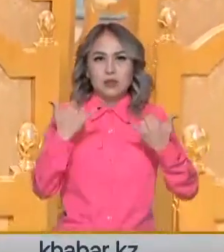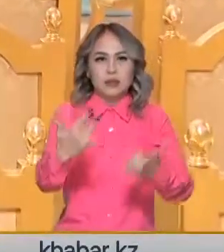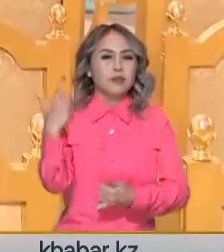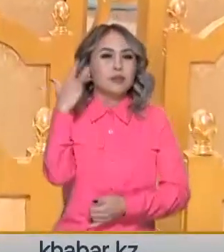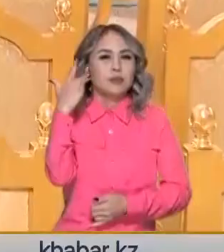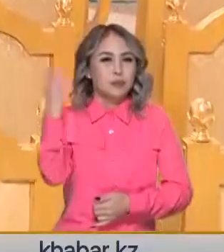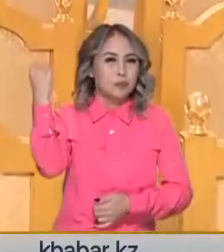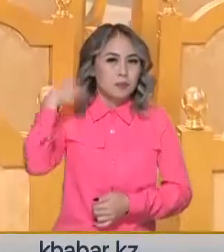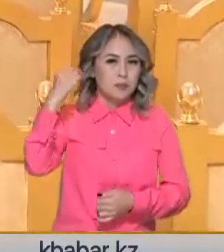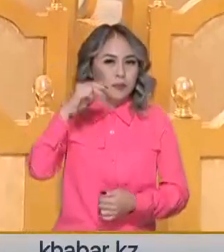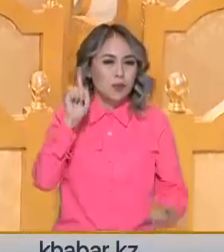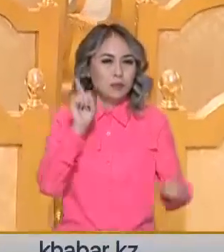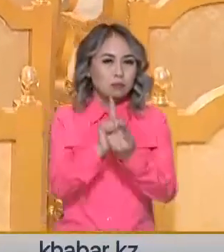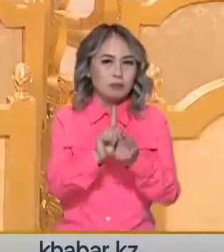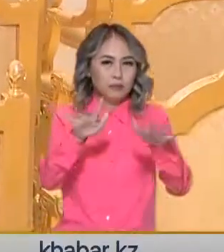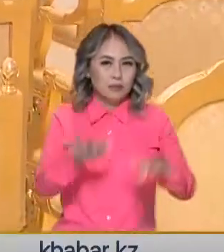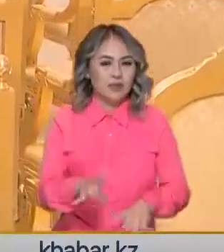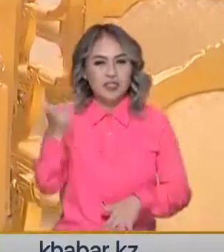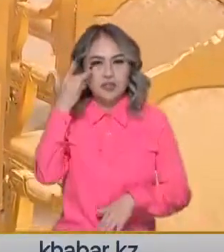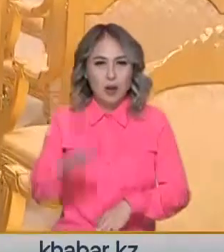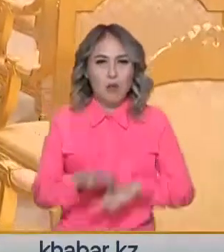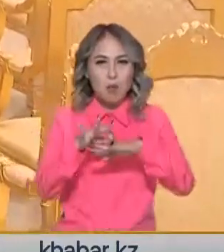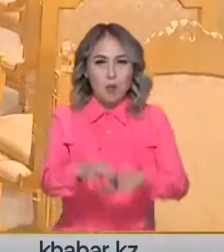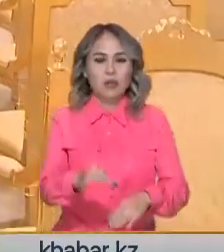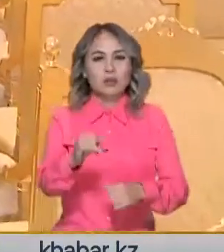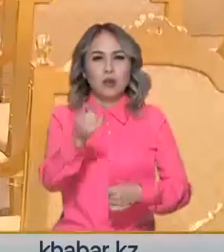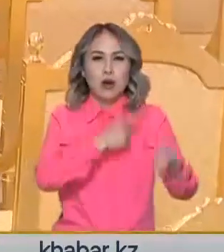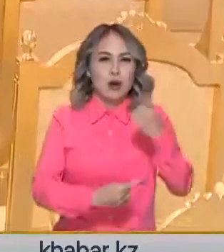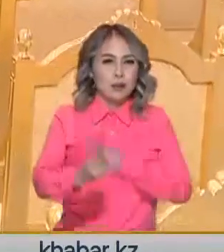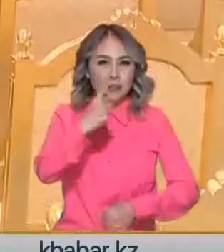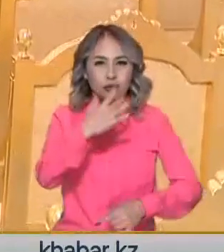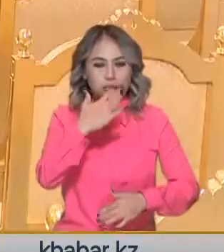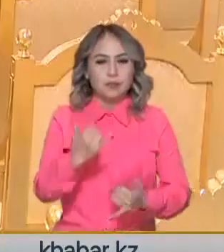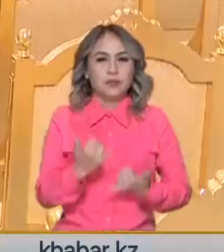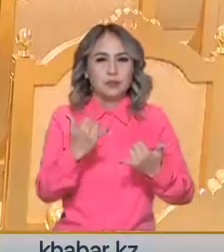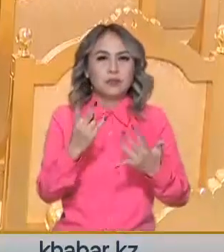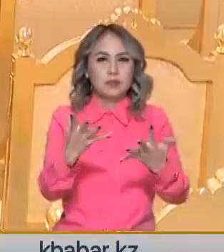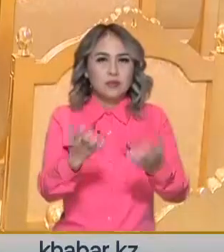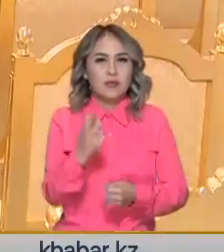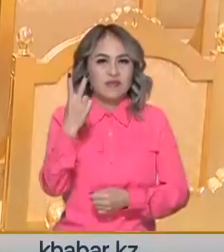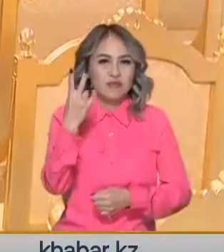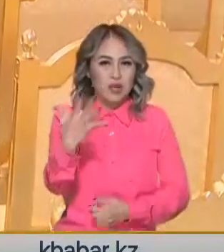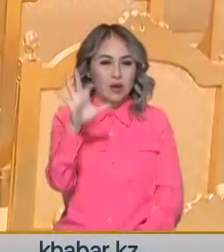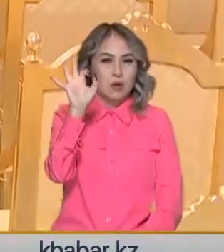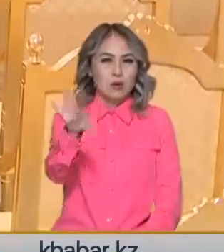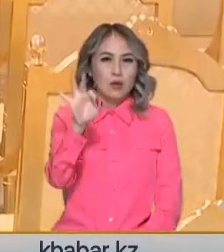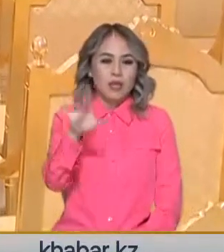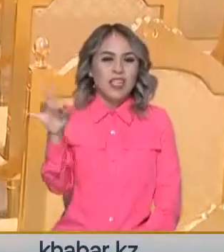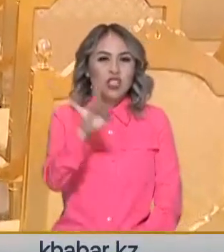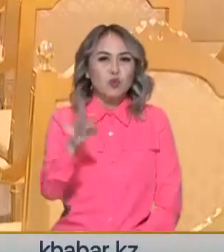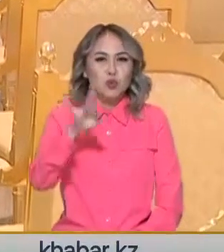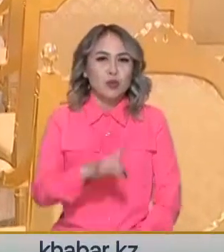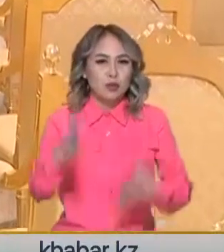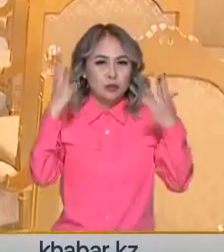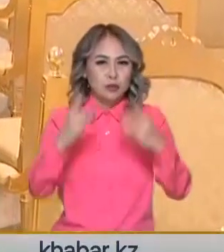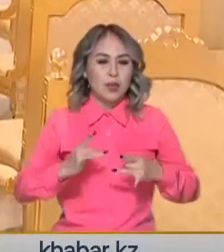меймандарды, президенттерді қабылдау шарасы өтетін. Бұл жолы қайта оралып, ұлттық мәртебе алған 25 қазан Республика күніне